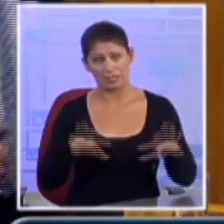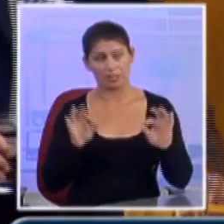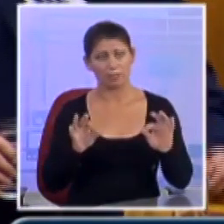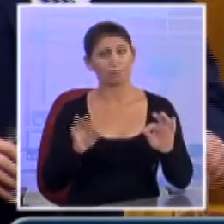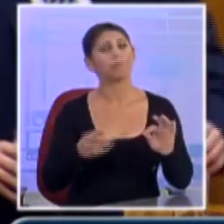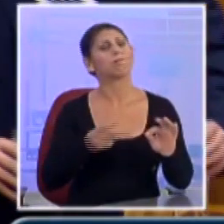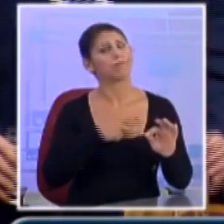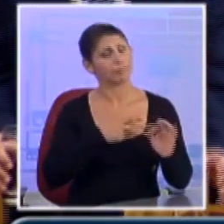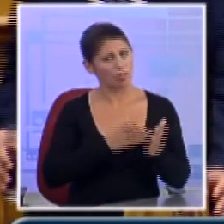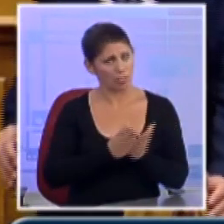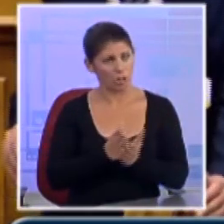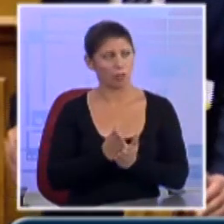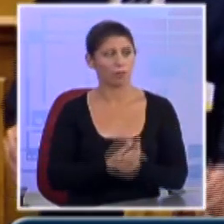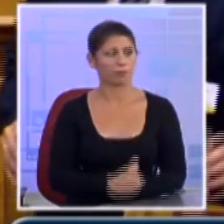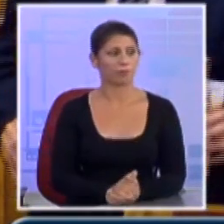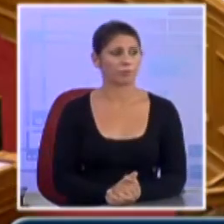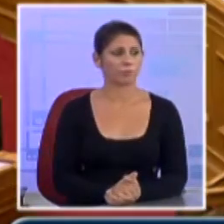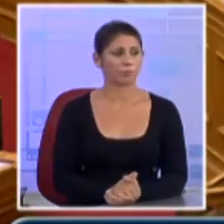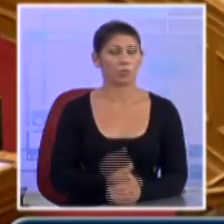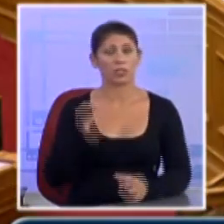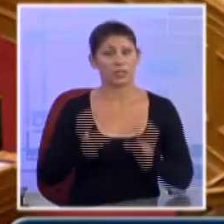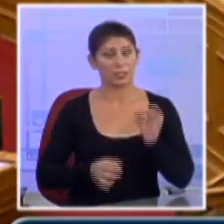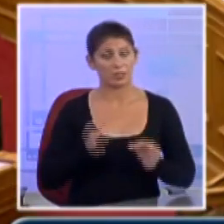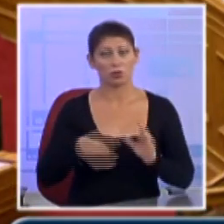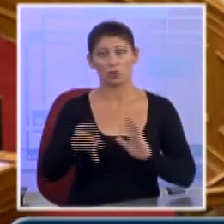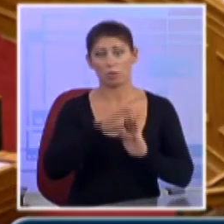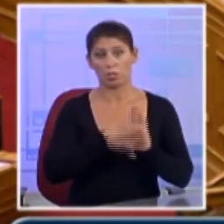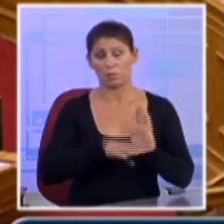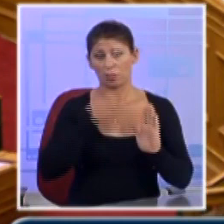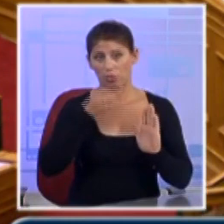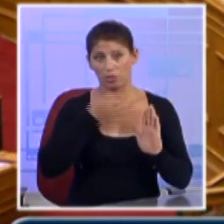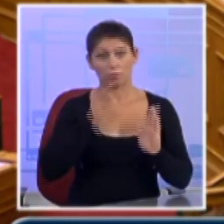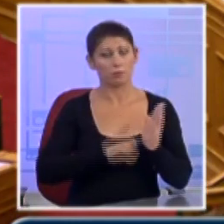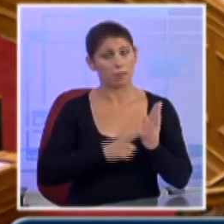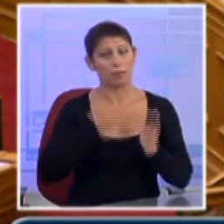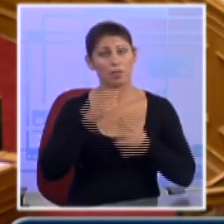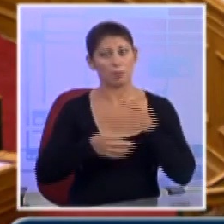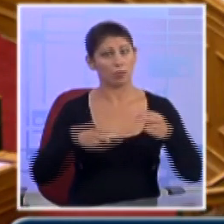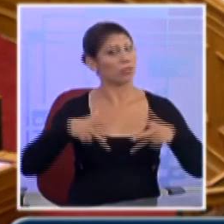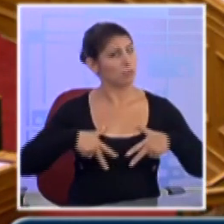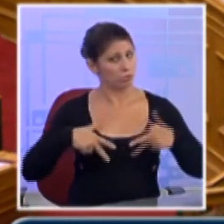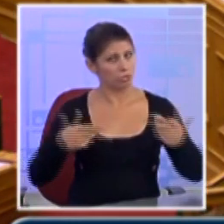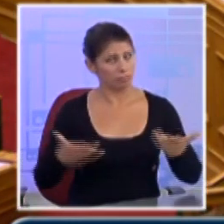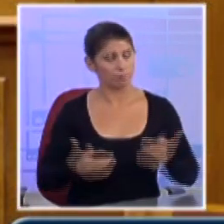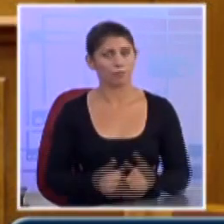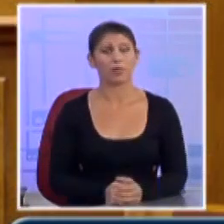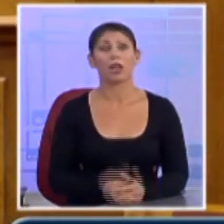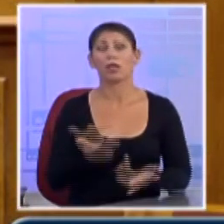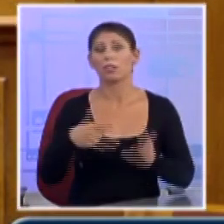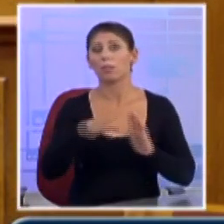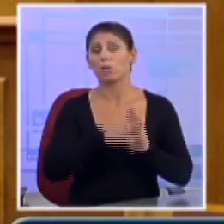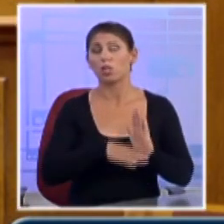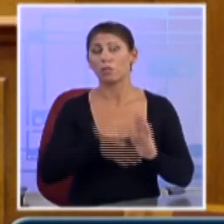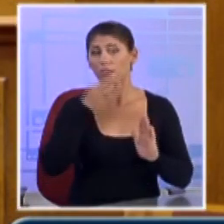Έχετε απόλυτο δίκιο ότι στη συζήτηση των προγραμματικών δηλώσεων πρέπει να μιλήσουν οι υπουργοί. Ότι είναι οι προγραμματικές δηλώσεις